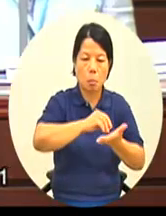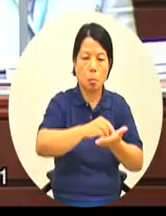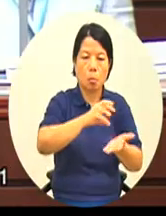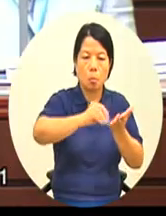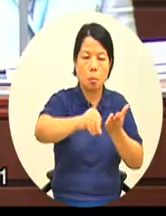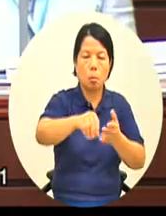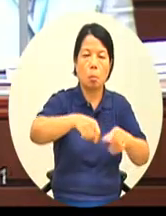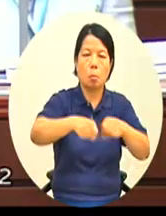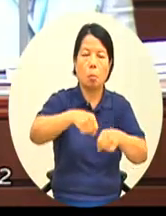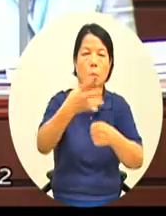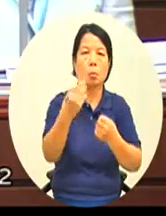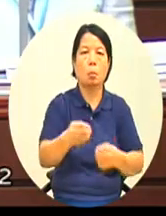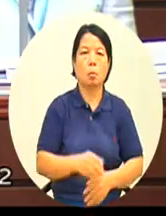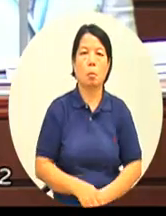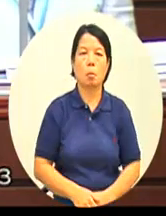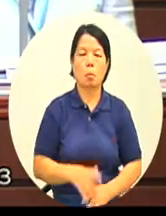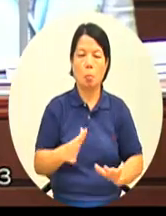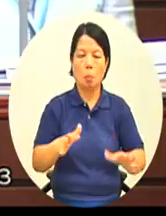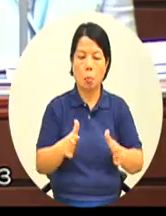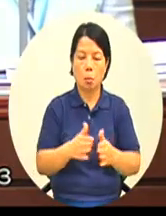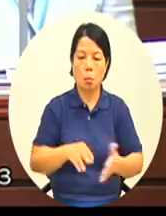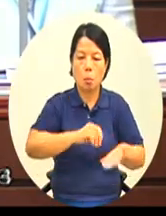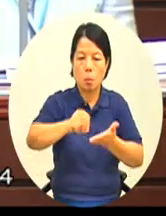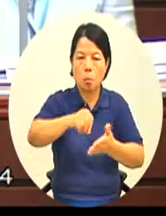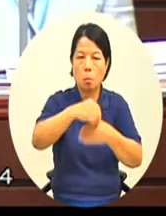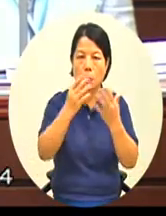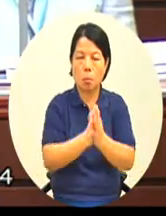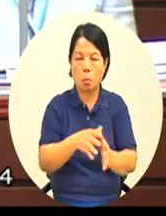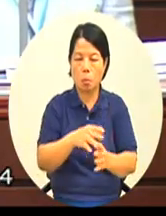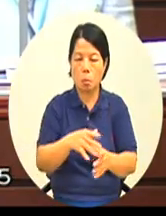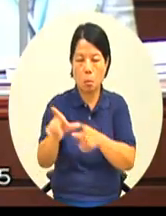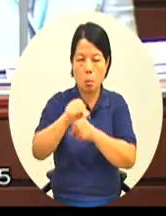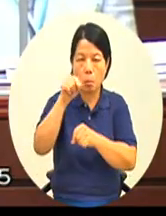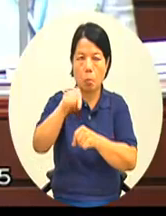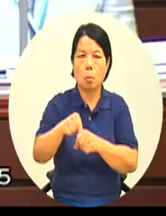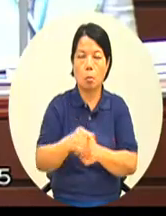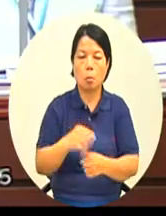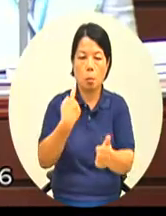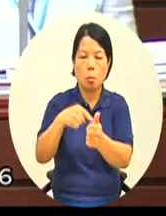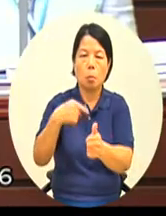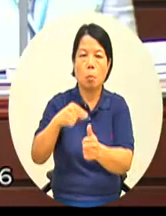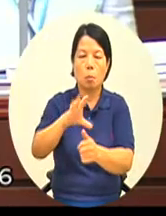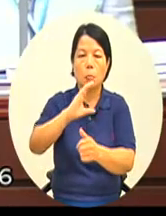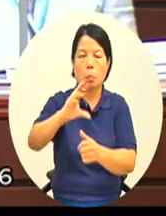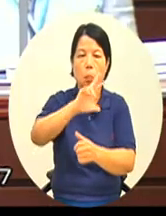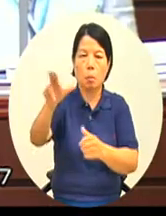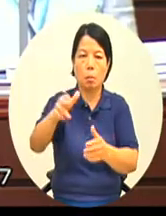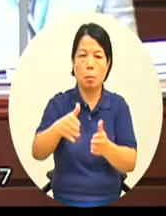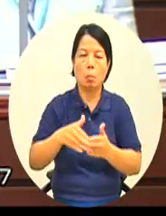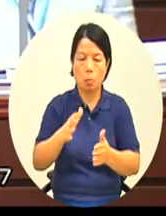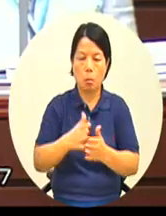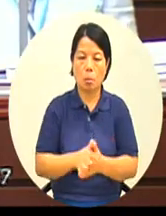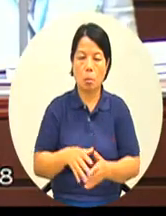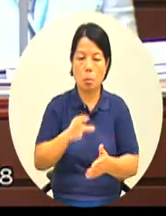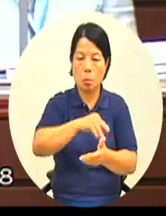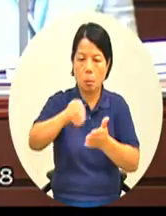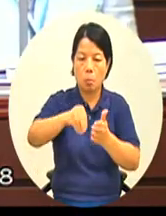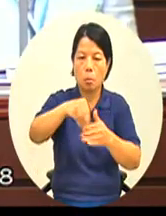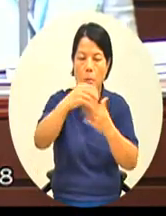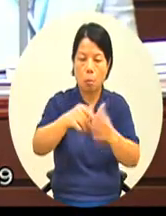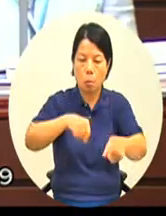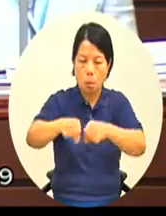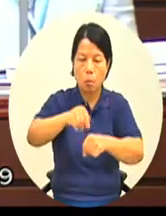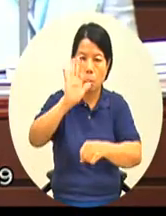他我们的为主而提拨的单位，其实都有依照我们的辅导的方式，他们提进了他们的提拨计